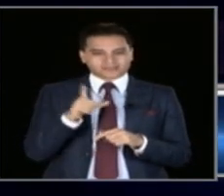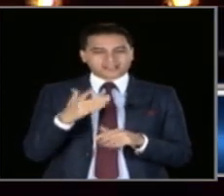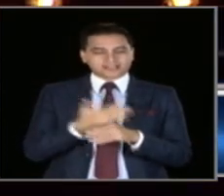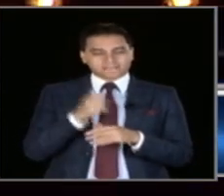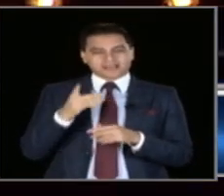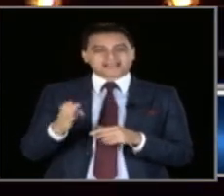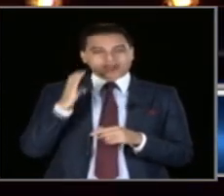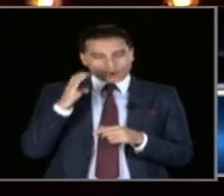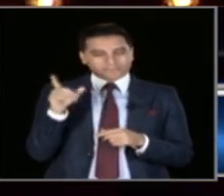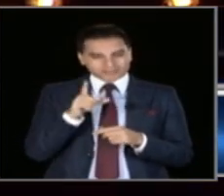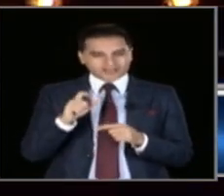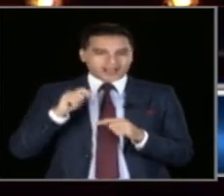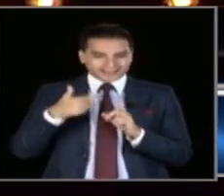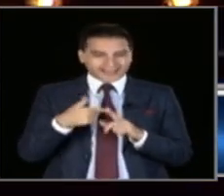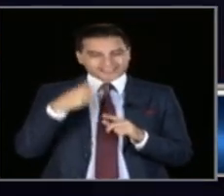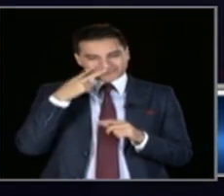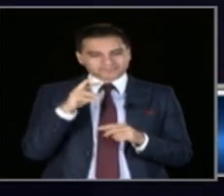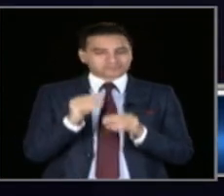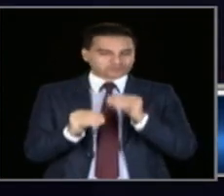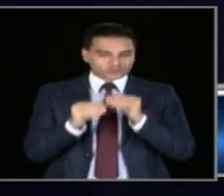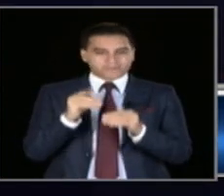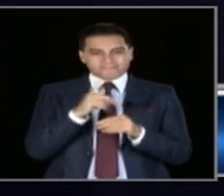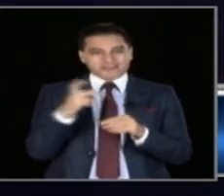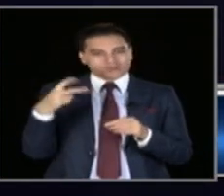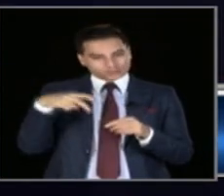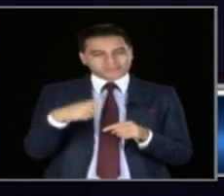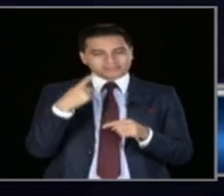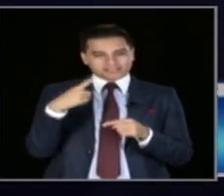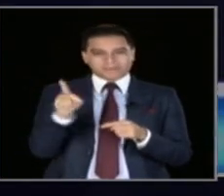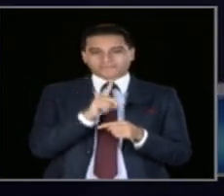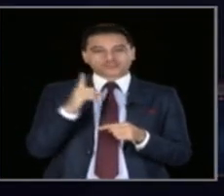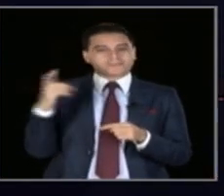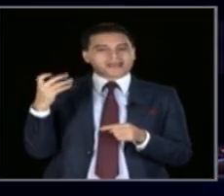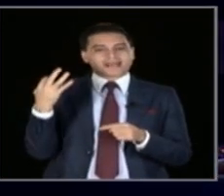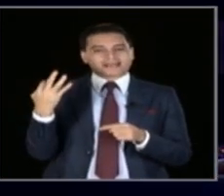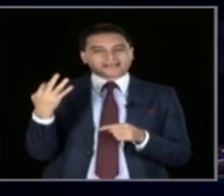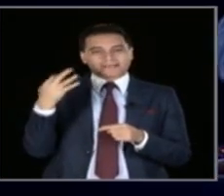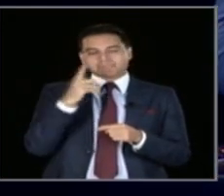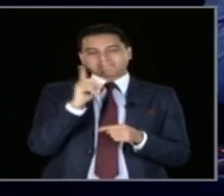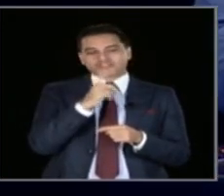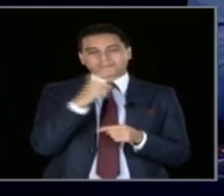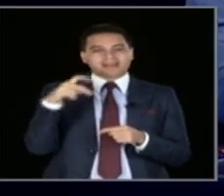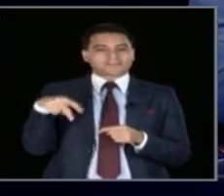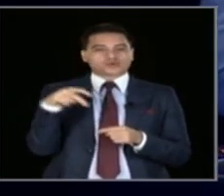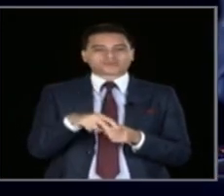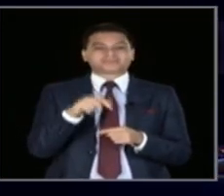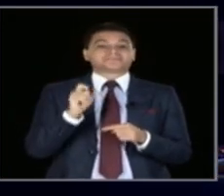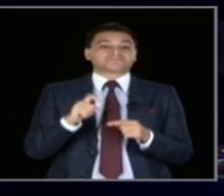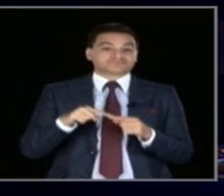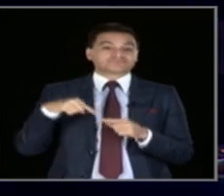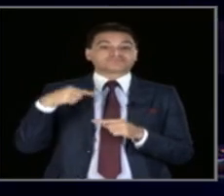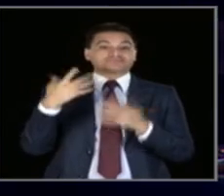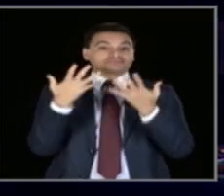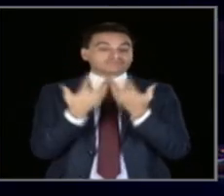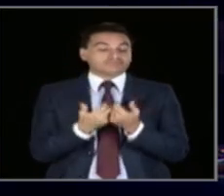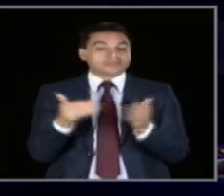أنت جاوبت صح، هي فعلاً 182 مش 188. هارد لك.